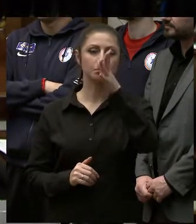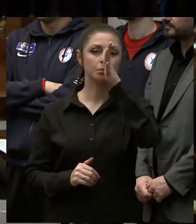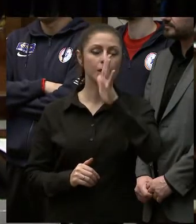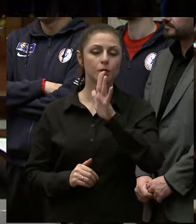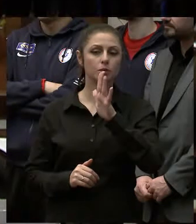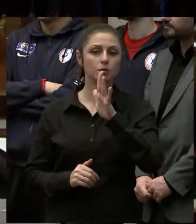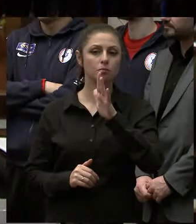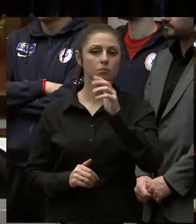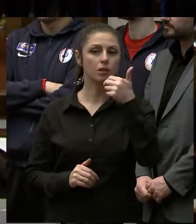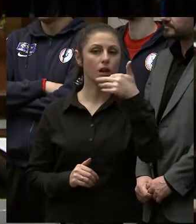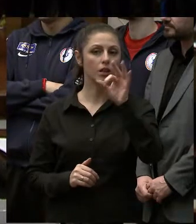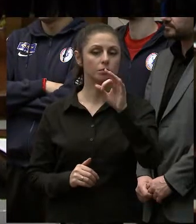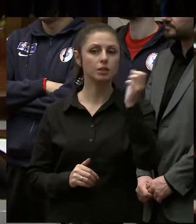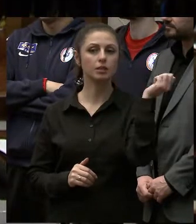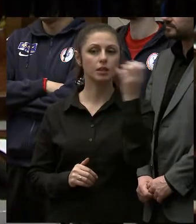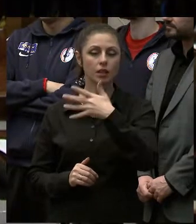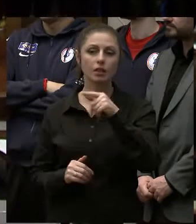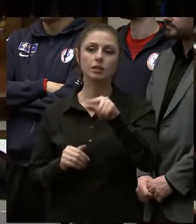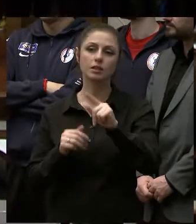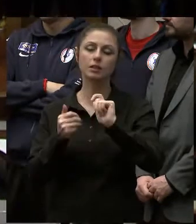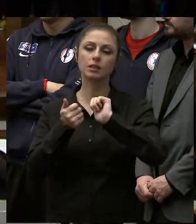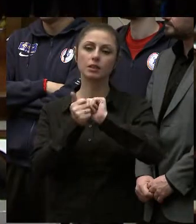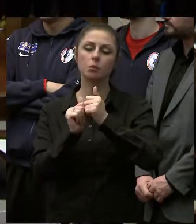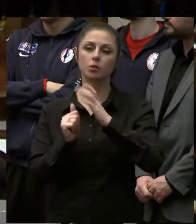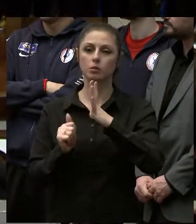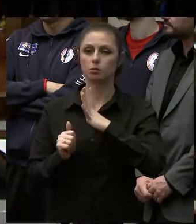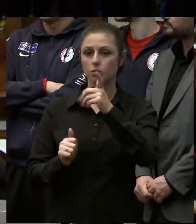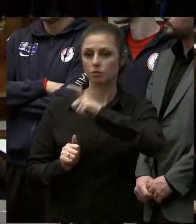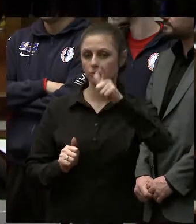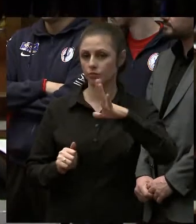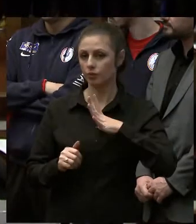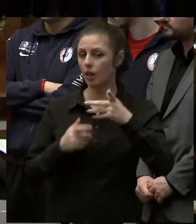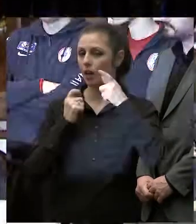2560 tane sporcumuz var toplam eğitim alan ve